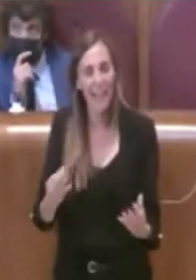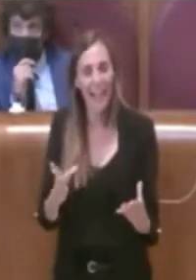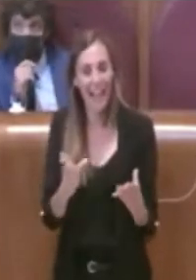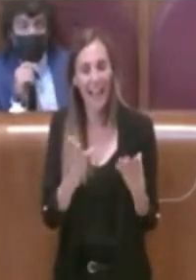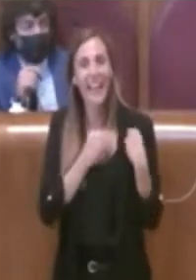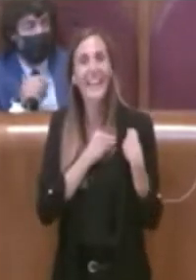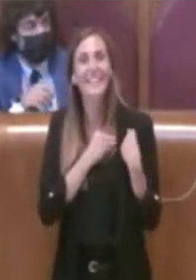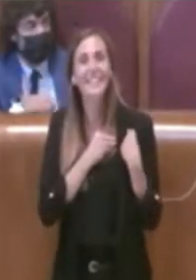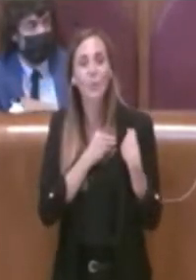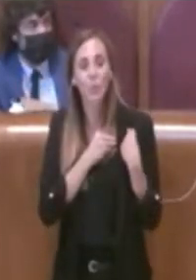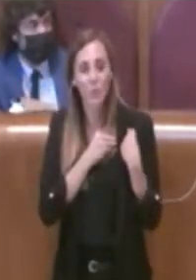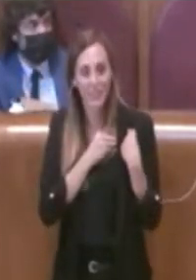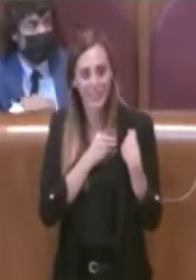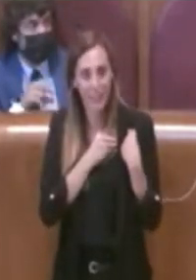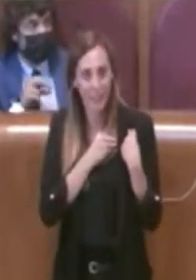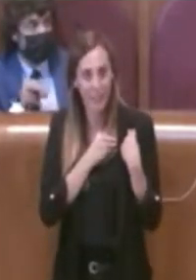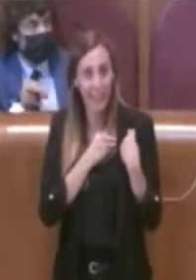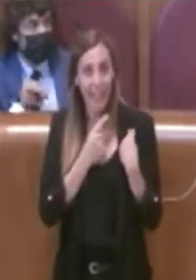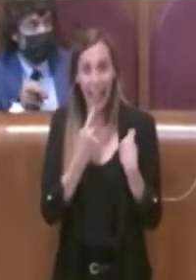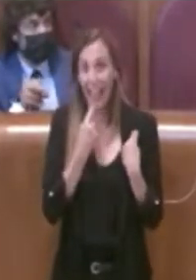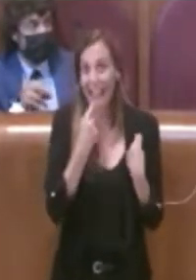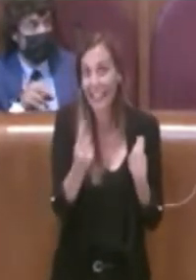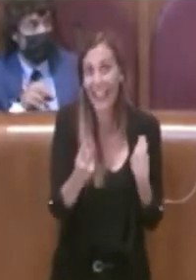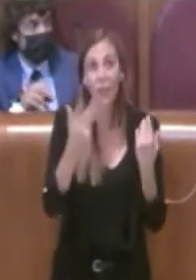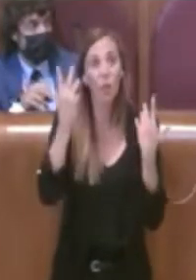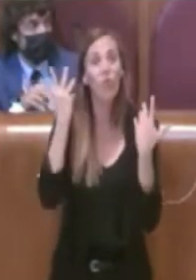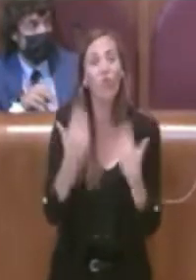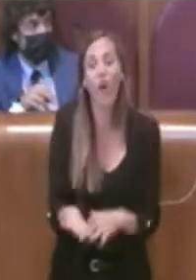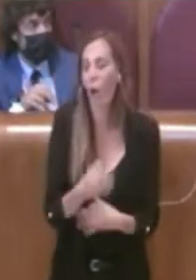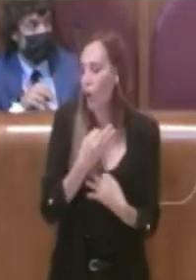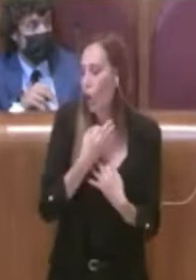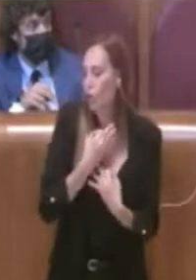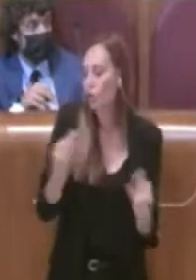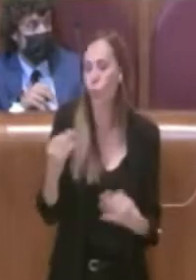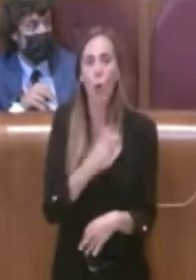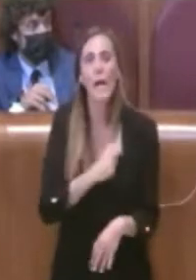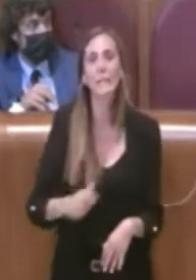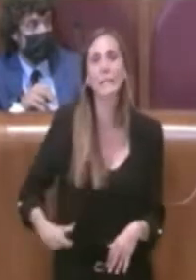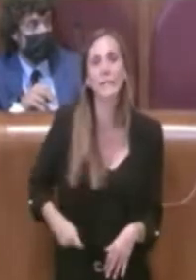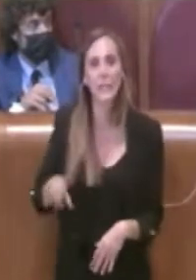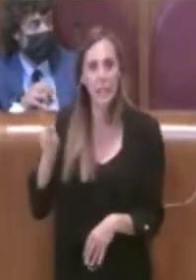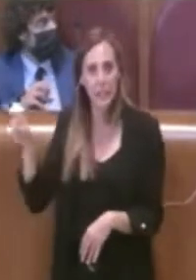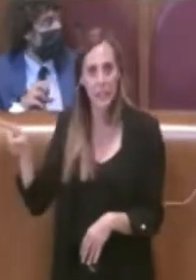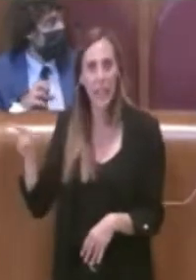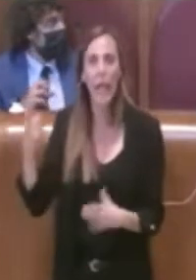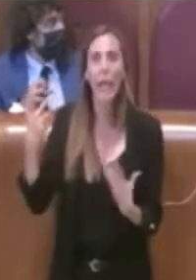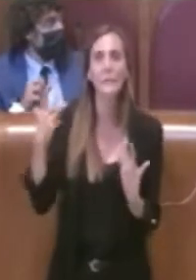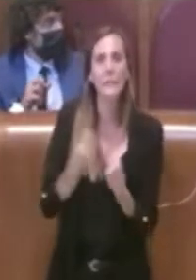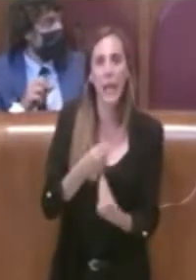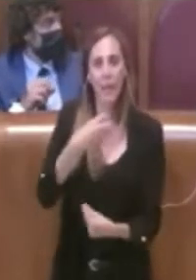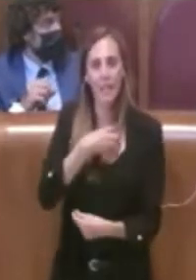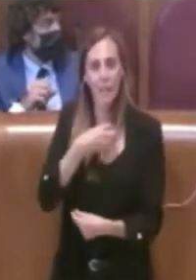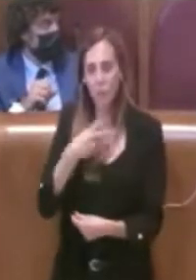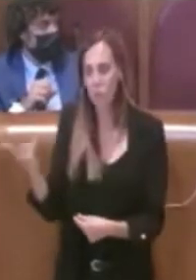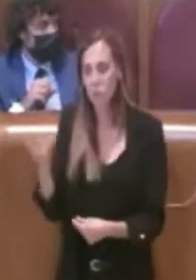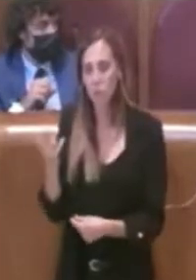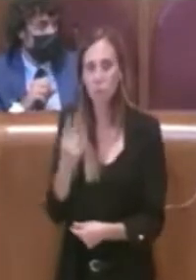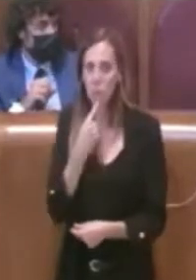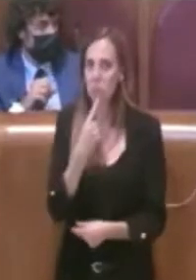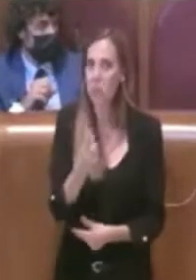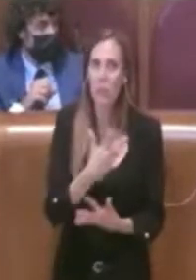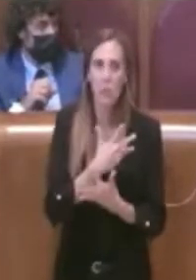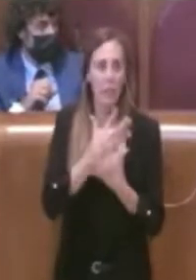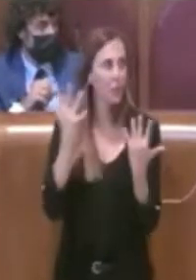responsabilità come sono come è stato detto correttamente dalla sindaca e della dall'assessore le responsabilità